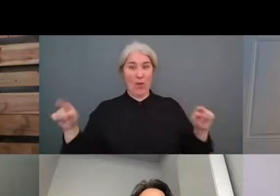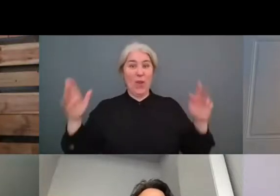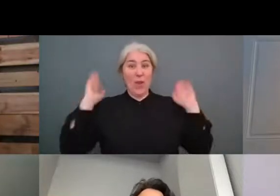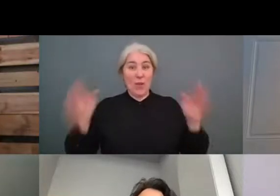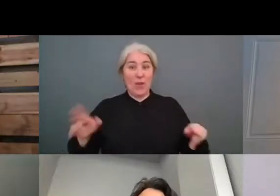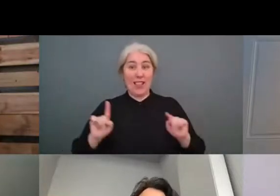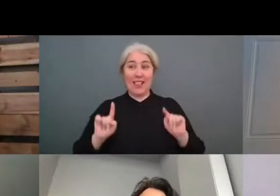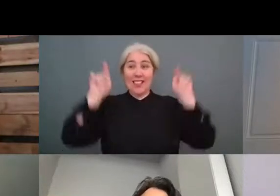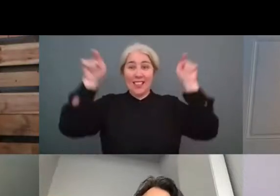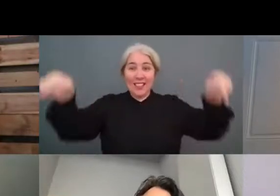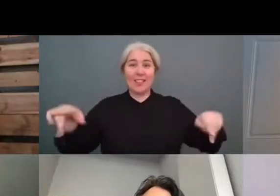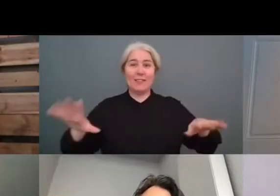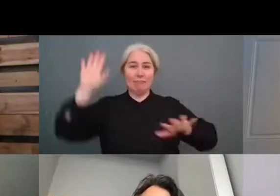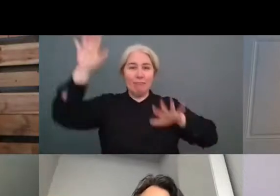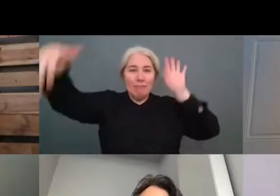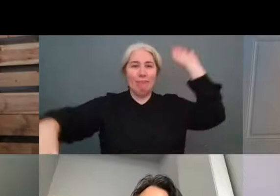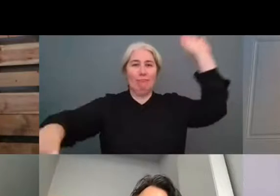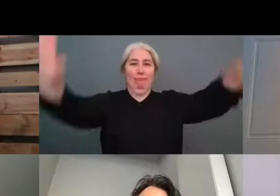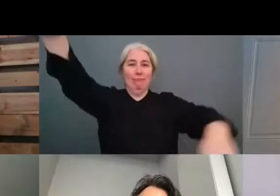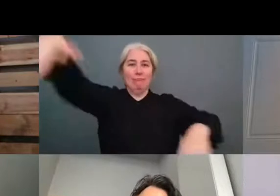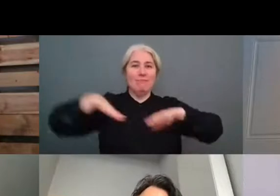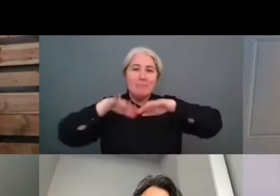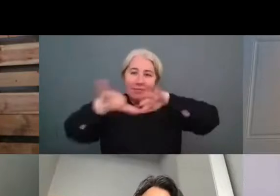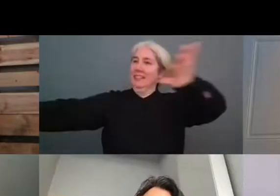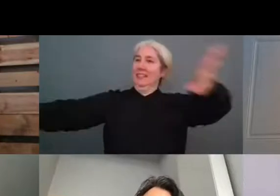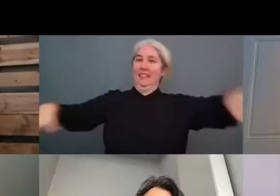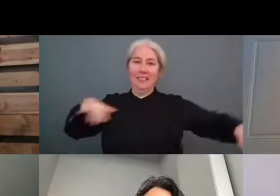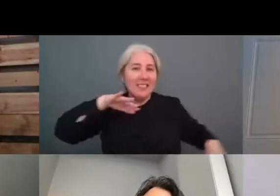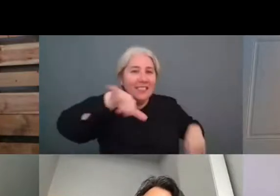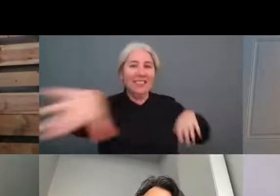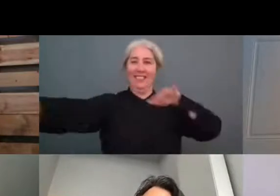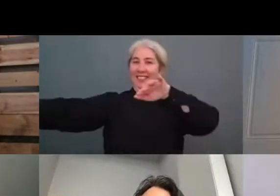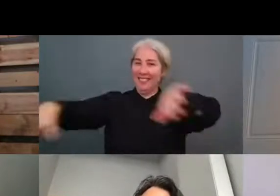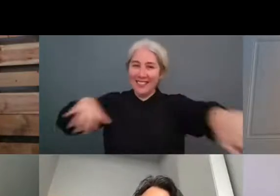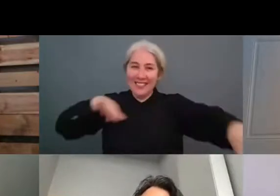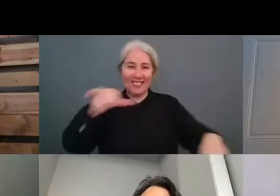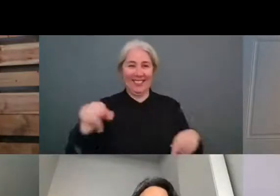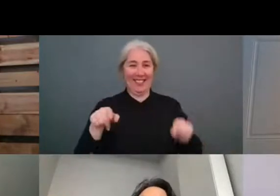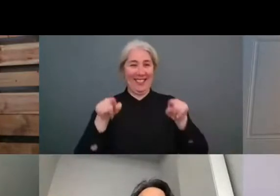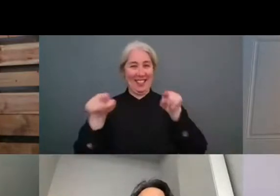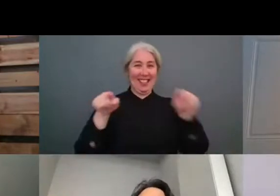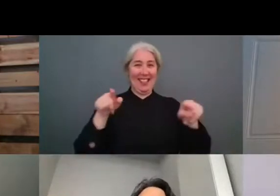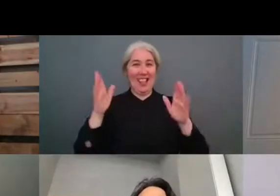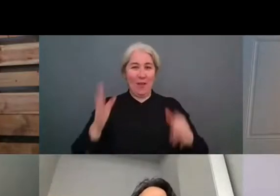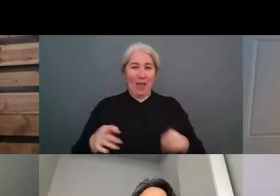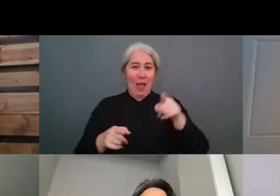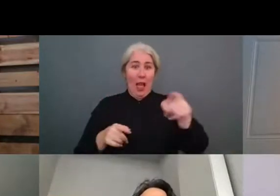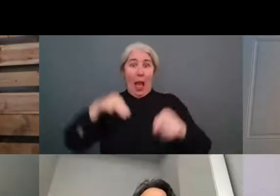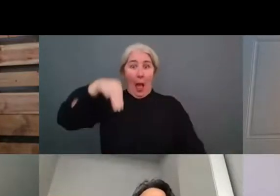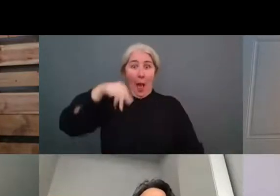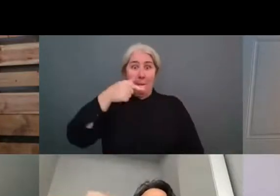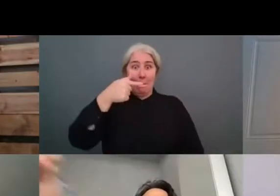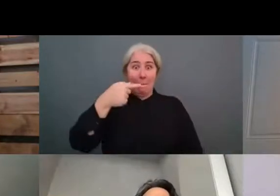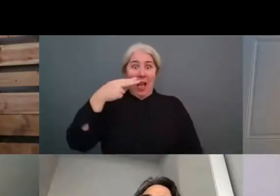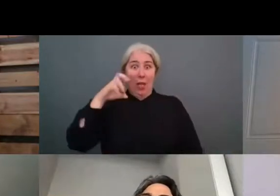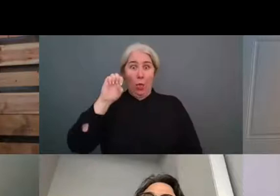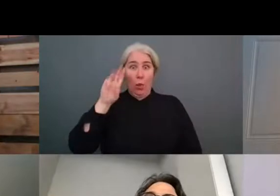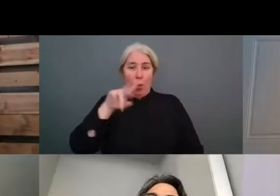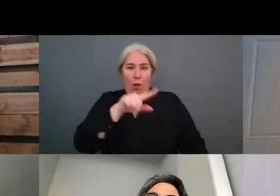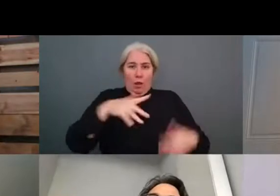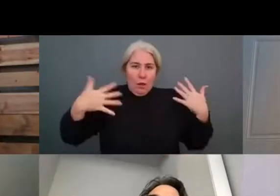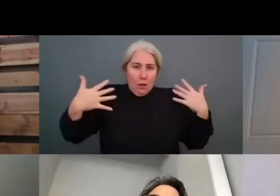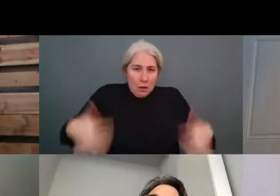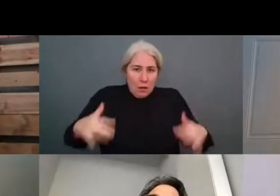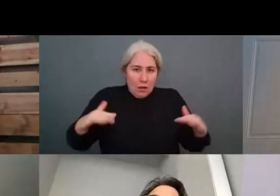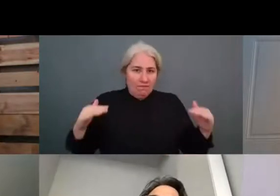fait des défis complètement fous et en plus c'est parce que c'est un écho aventurier il a des connaissances sur le côté environnemental